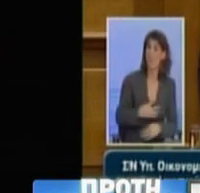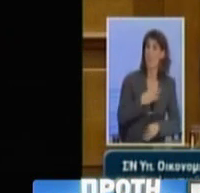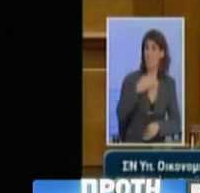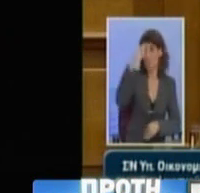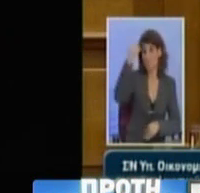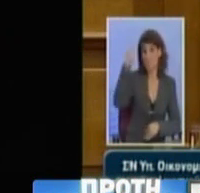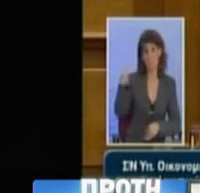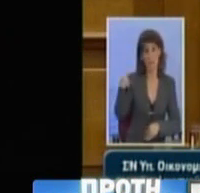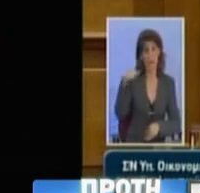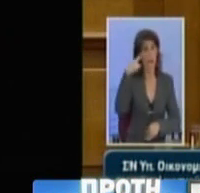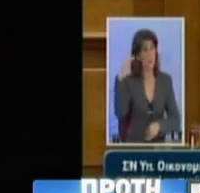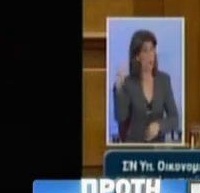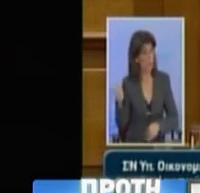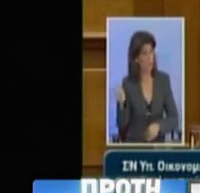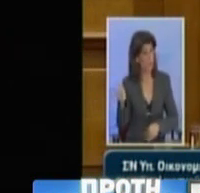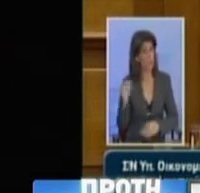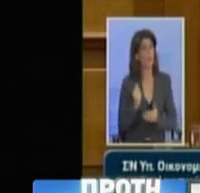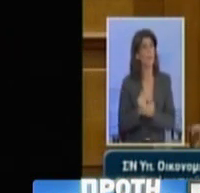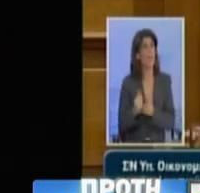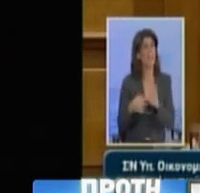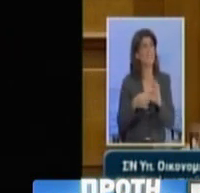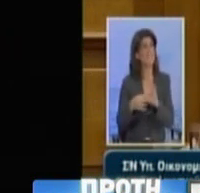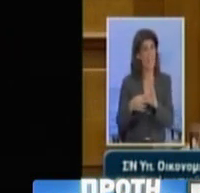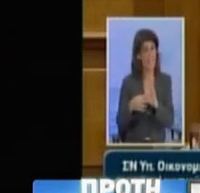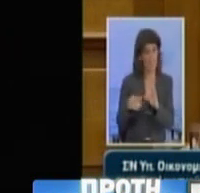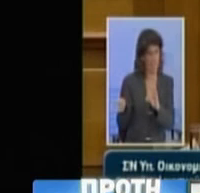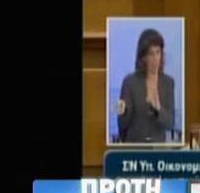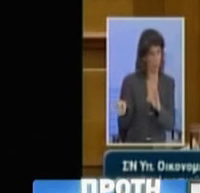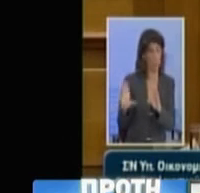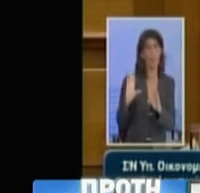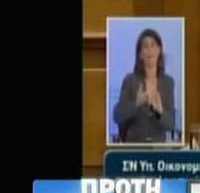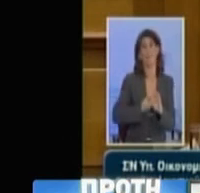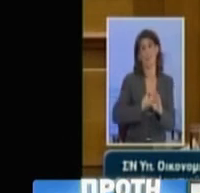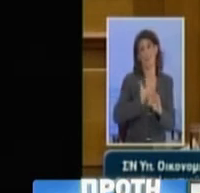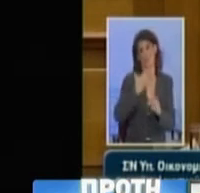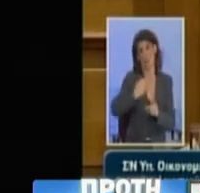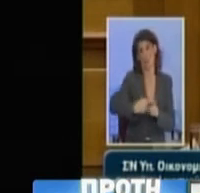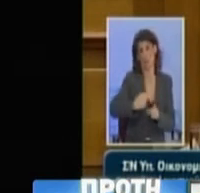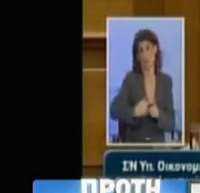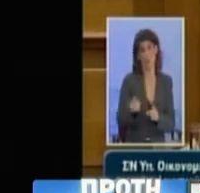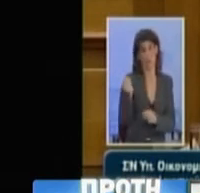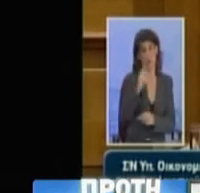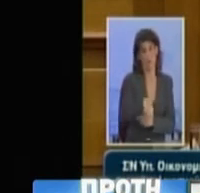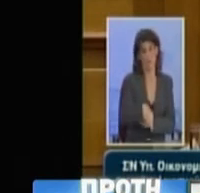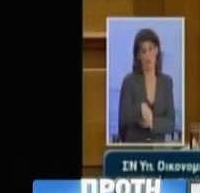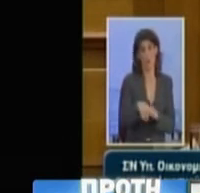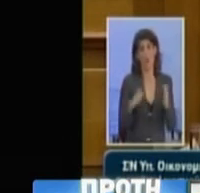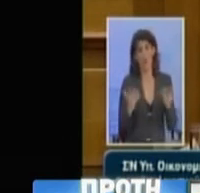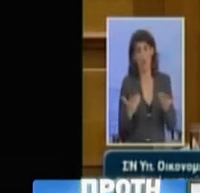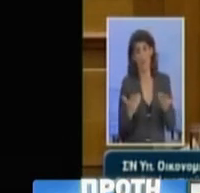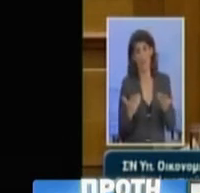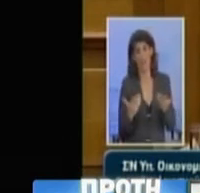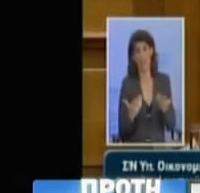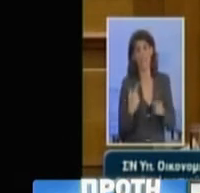λέγοντας: τώρα που φτάσαμε με αποτέλεσμα τα χειροπιαστά ο αρχηγός της αξιωματικής αντιπολίτευσης, ζητά να ακυρώσουμε